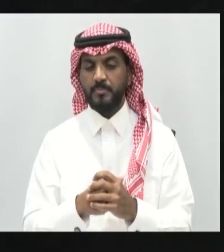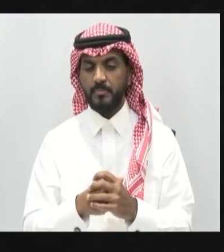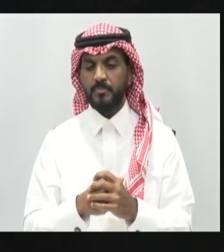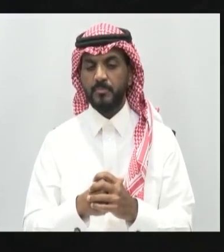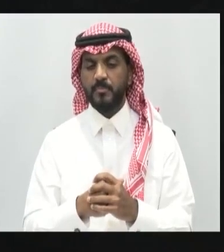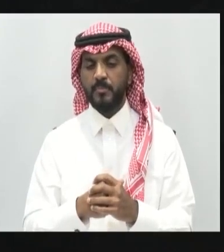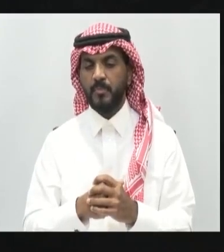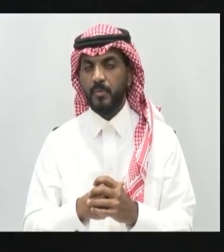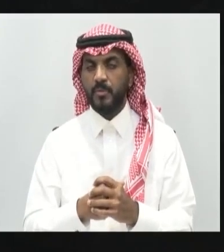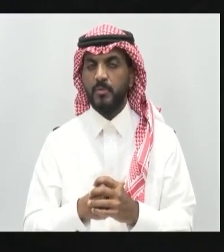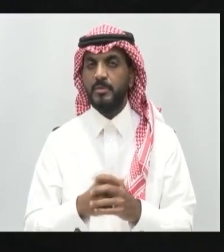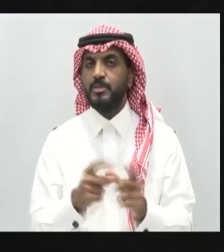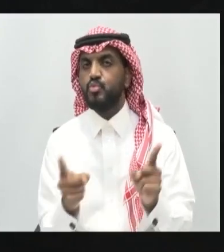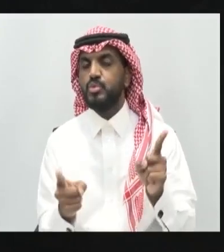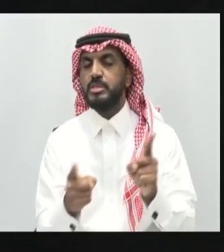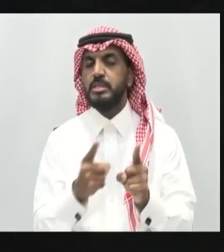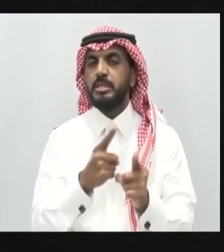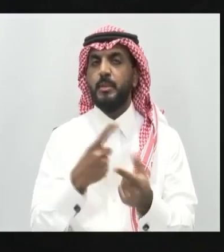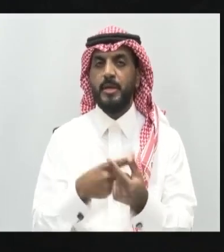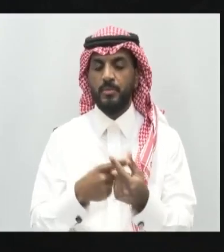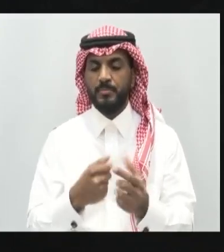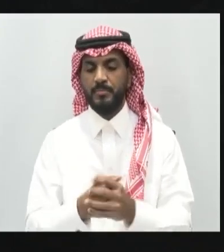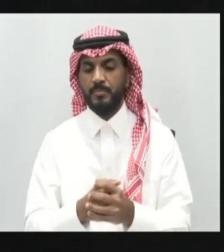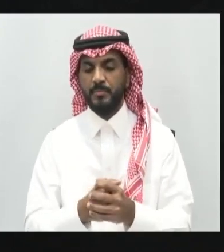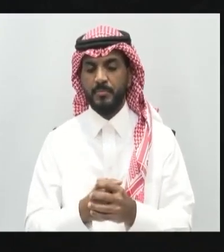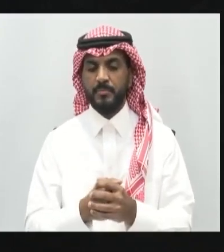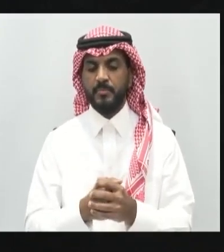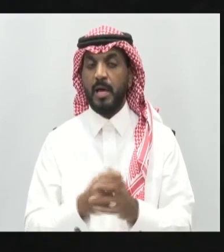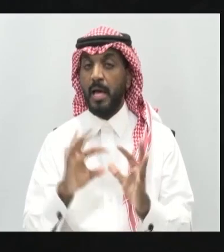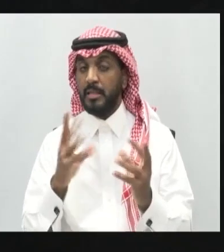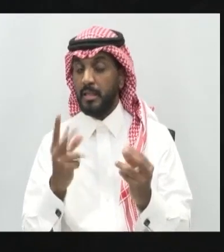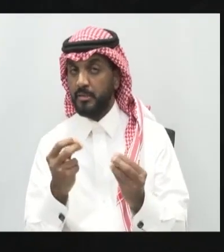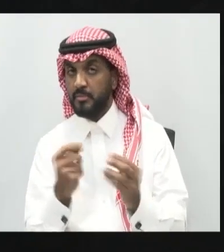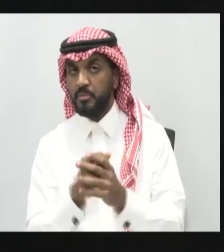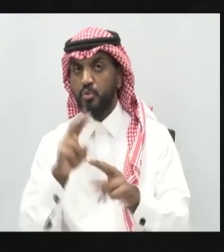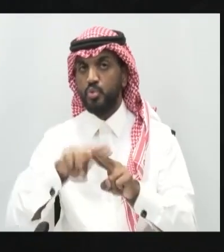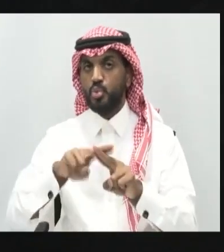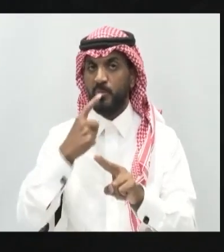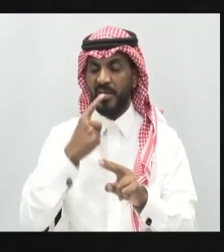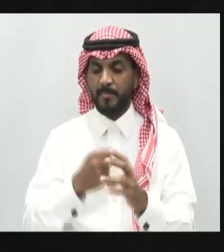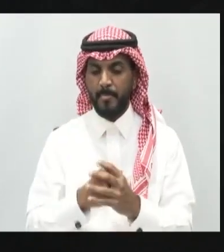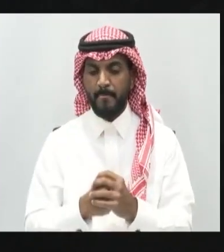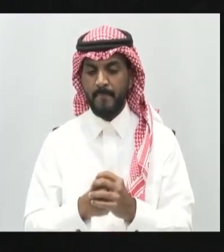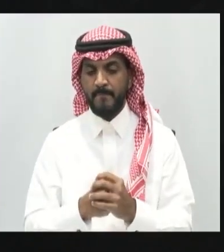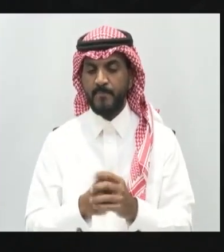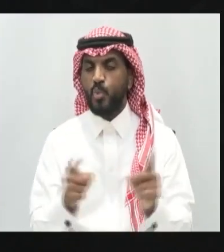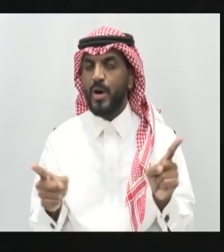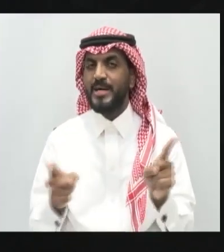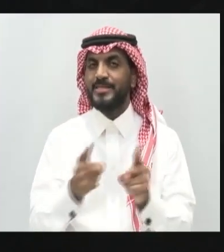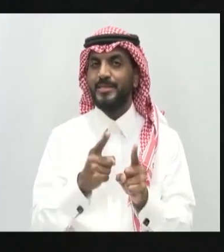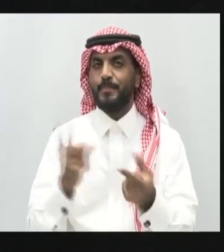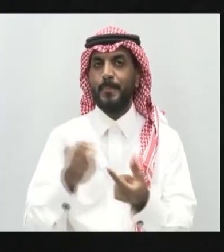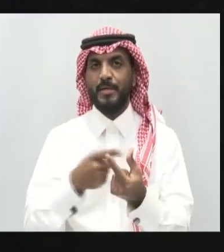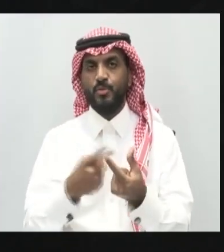النجوم واوصل فيما بينهم برسم عدد من النجوم واصل